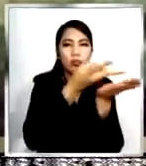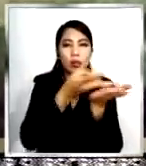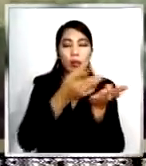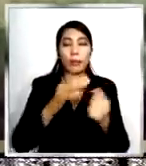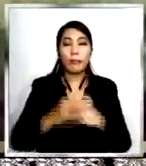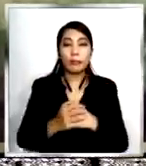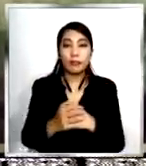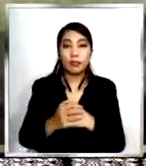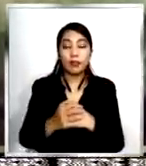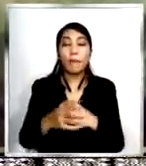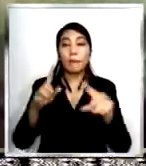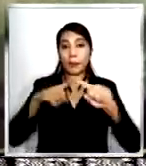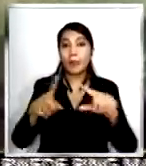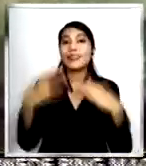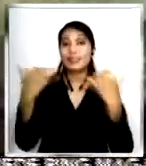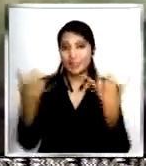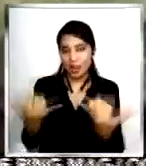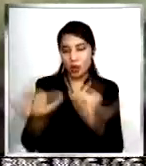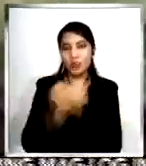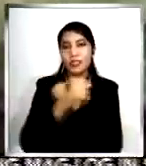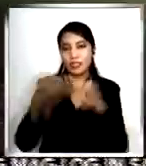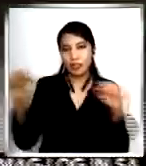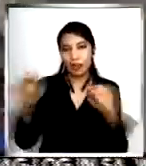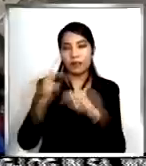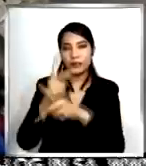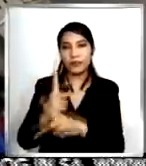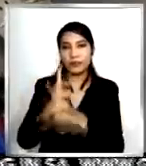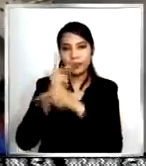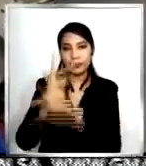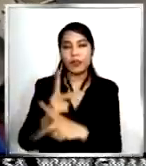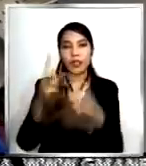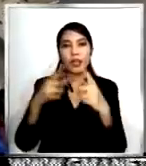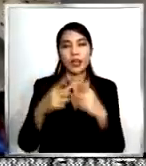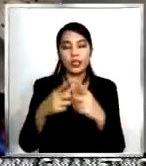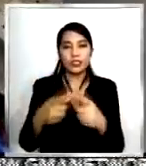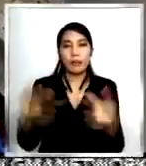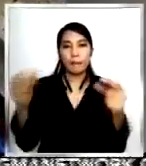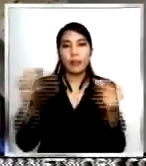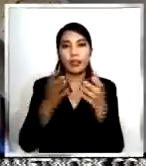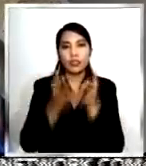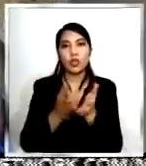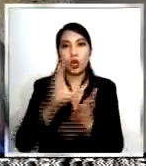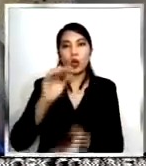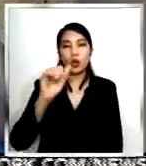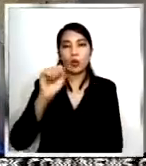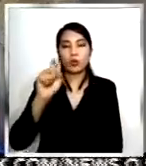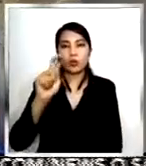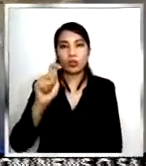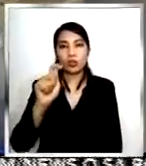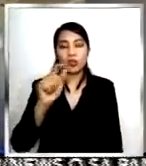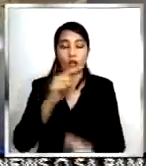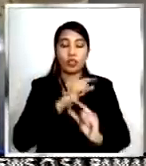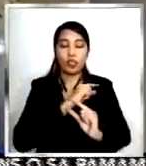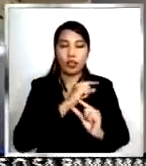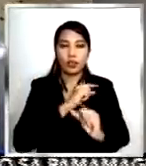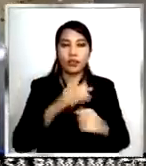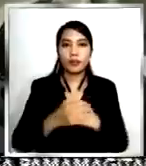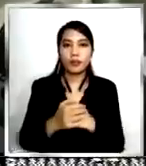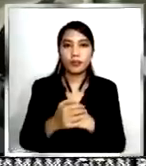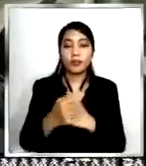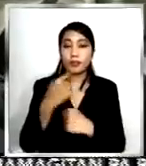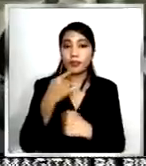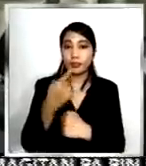at nasa pangangalaga pa ngayon ng Japan Coast Guard. Ayon sa ating polo o Philippine Labor Office sa Osaka, ang Pinoy crew ay